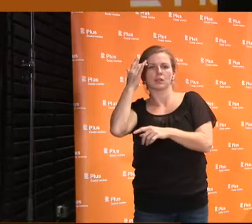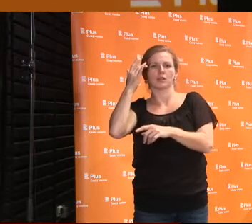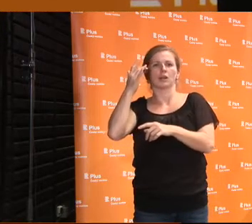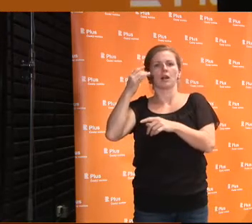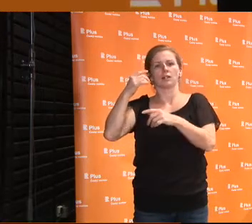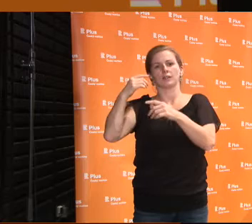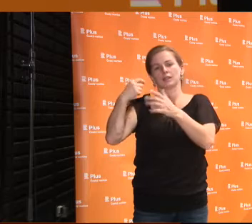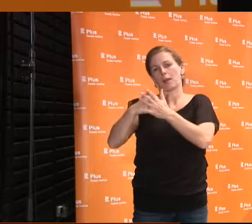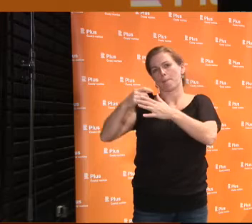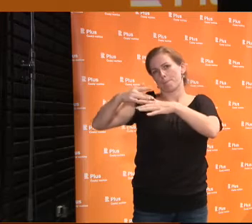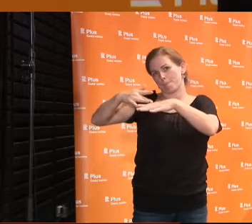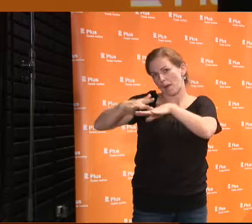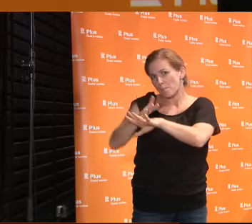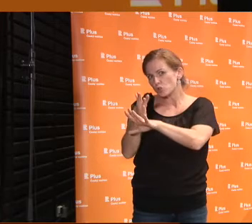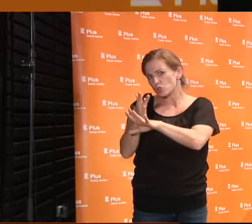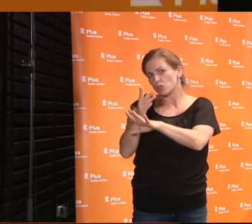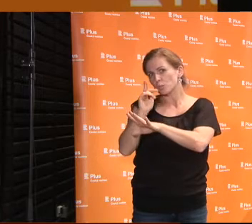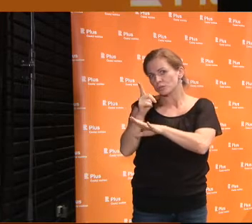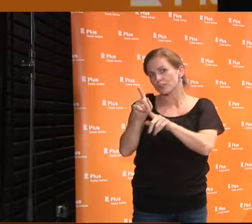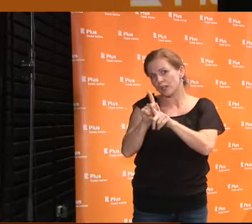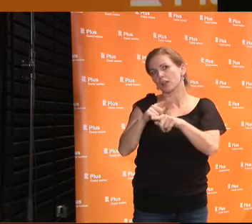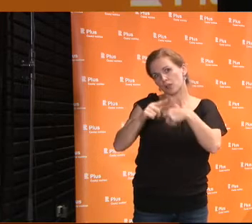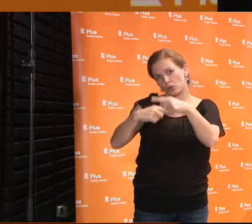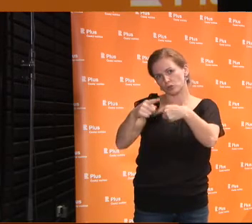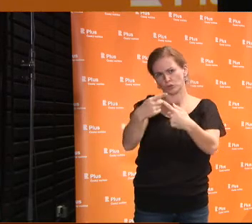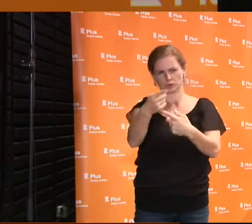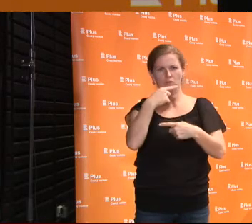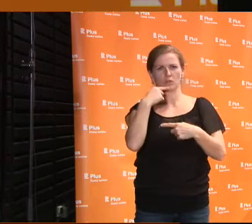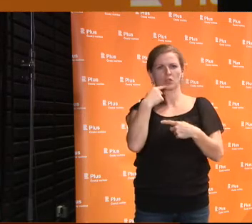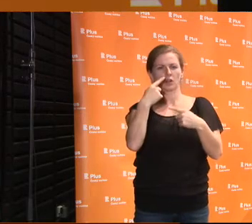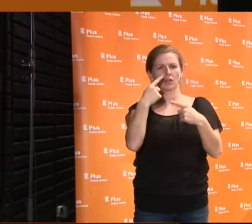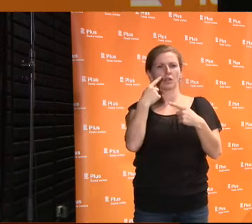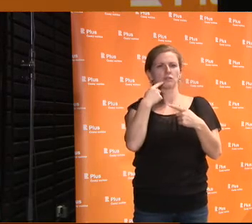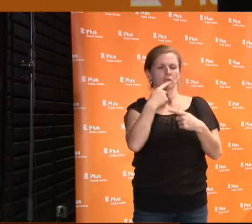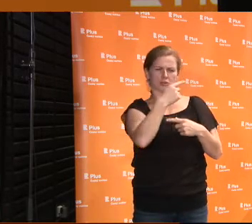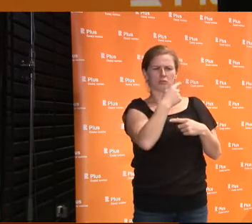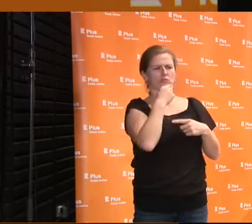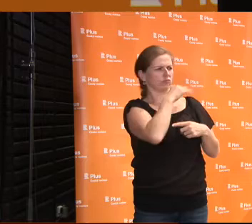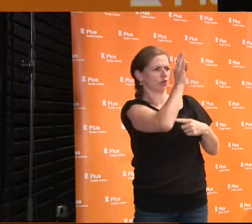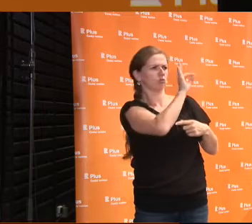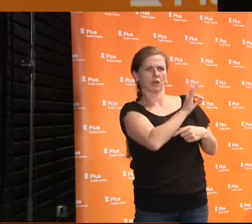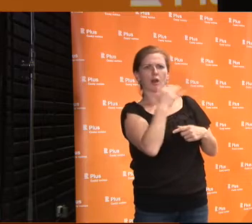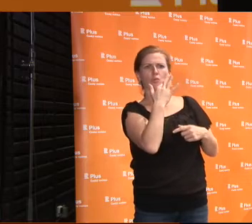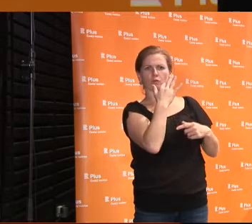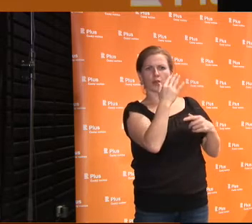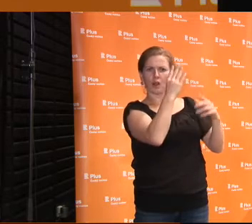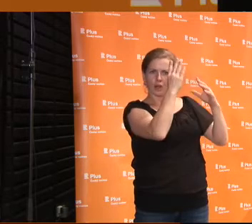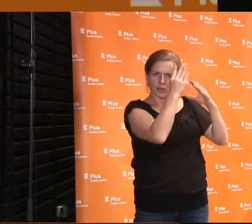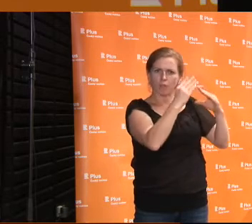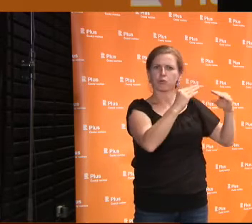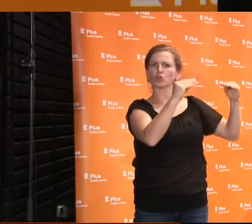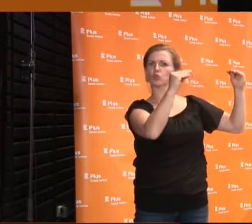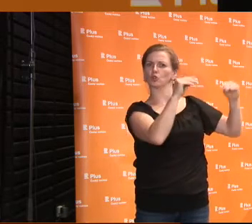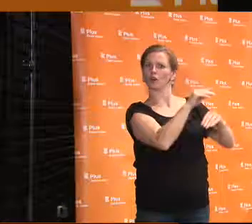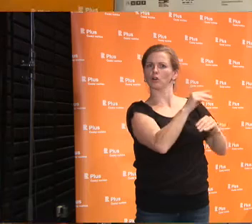se musí rozvíjet ruku v ruce. V Japonsku pan premiér Špidla o tom hovořil, tomu věnují mimořádnou